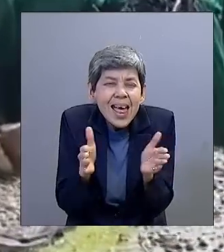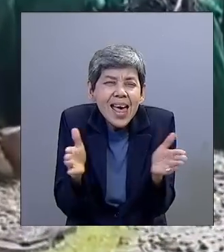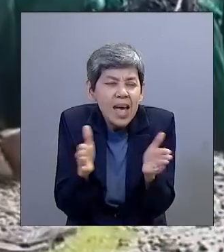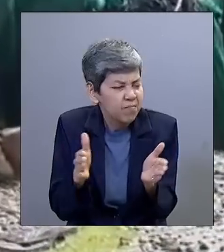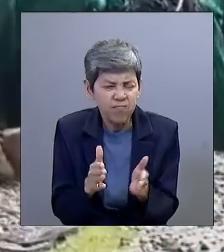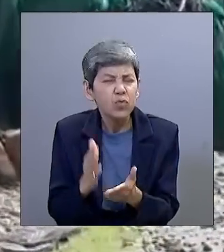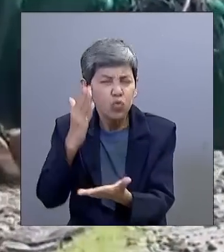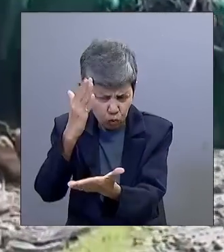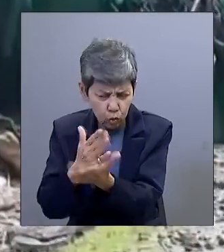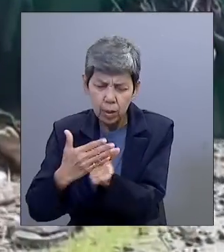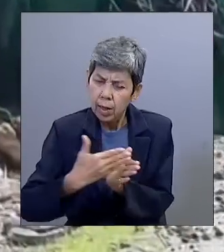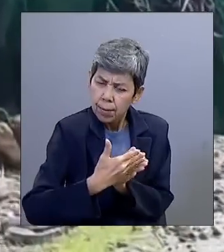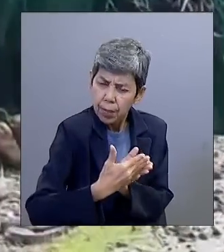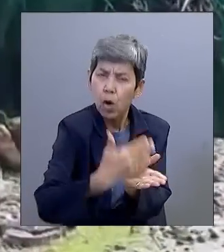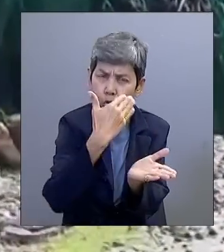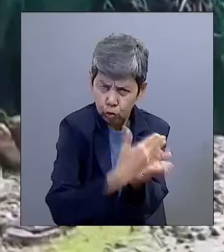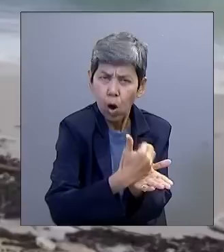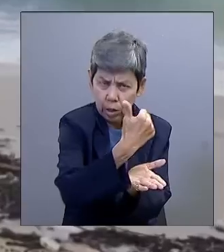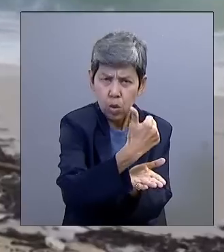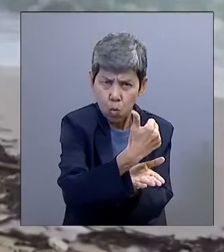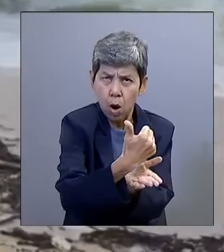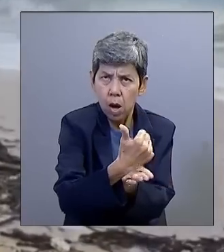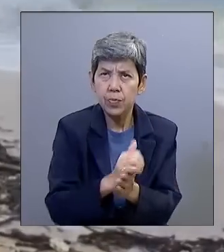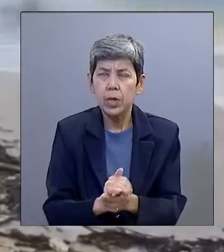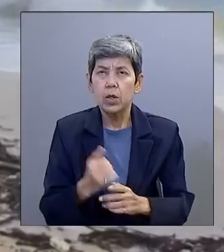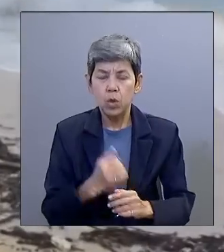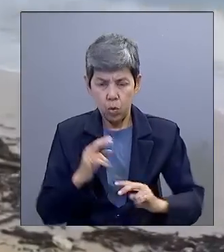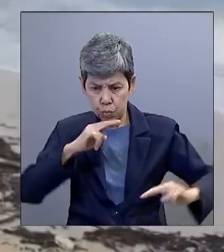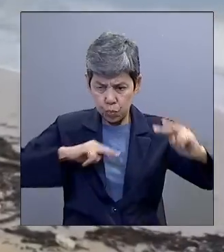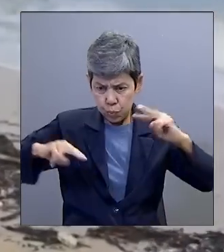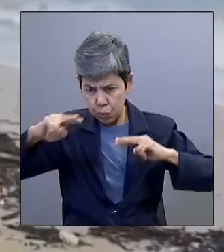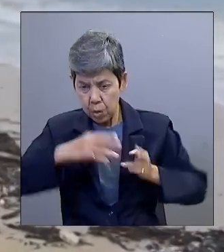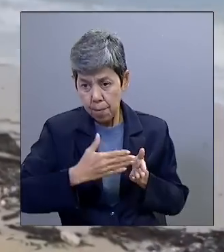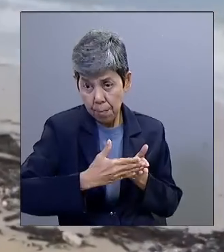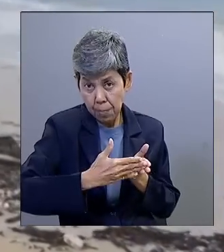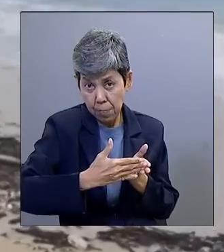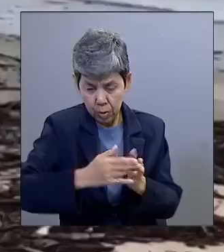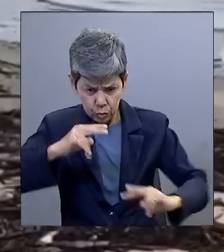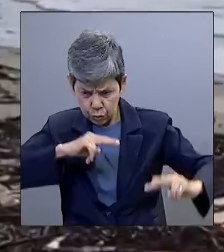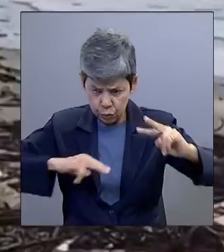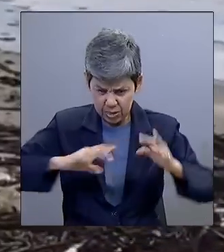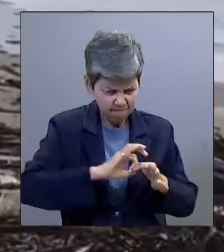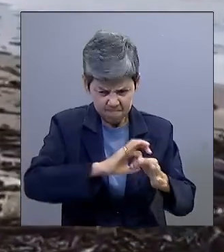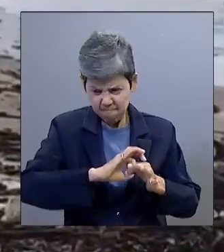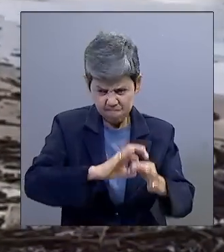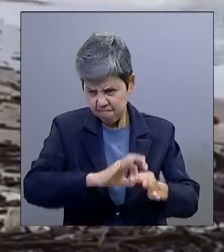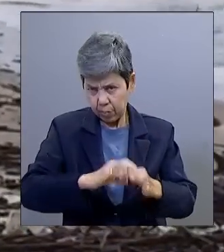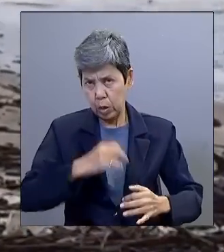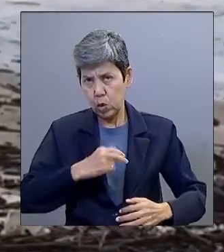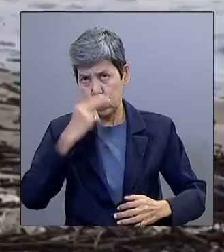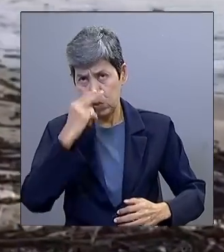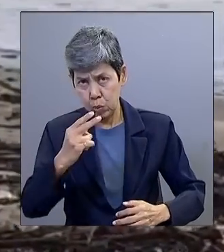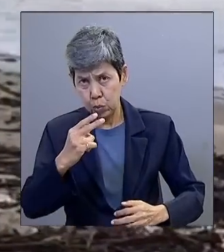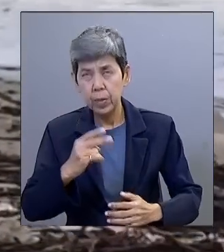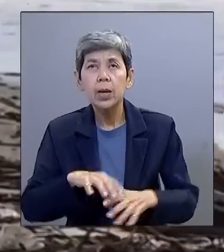ควรจะงดออกจากฝั่งในระยะนี้และให้ผู้ควบคุมเรือทุกลำต้องตรวจสอบสภาพความพร้อมของตัวเรือ